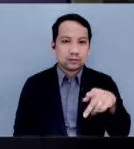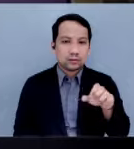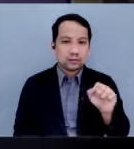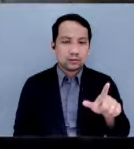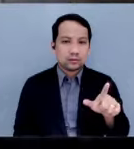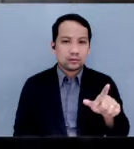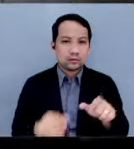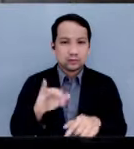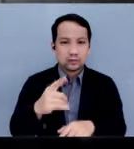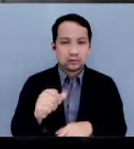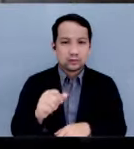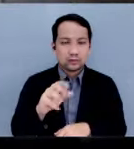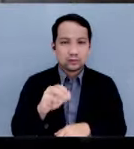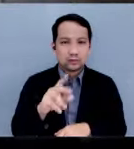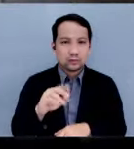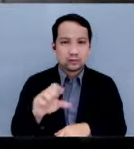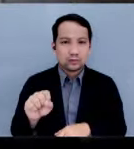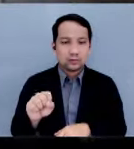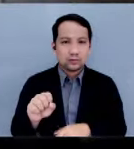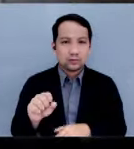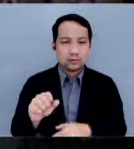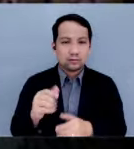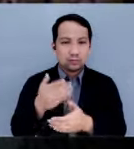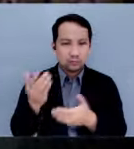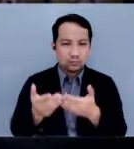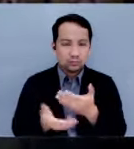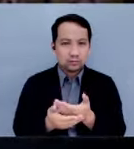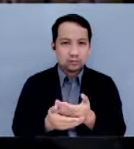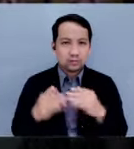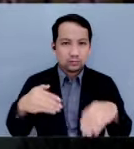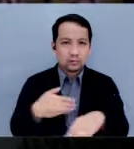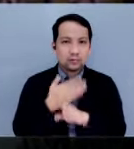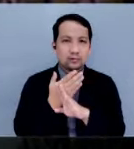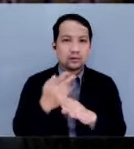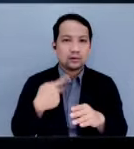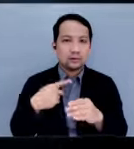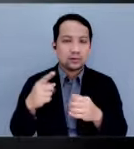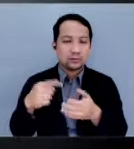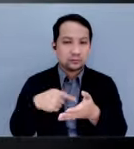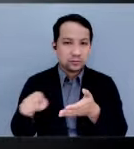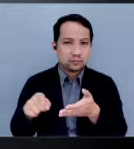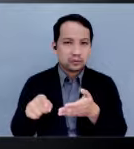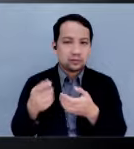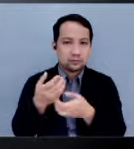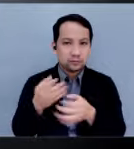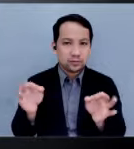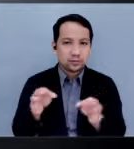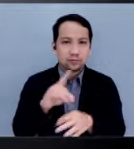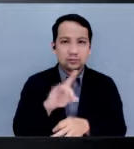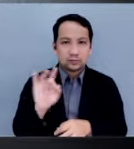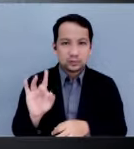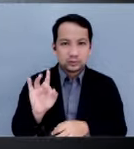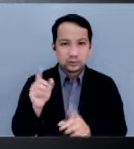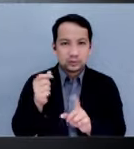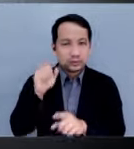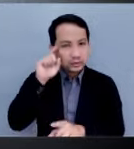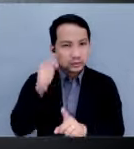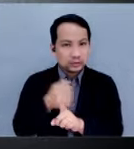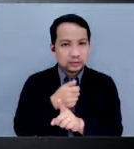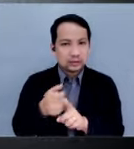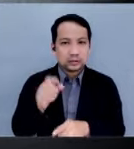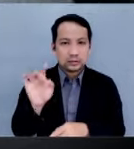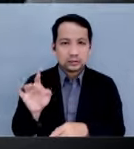Silva Simanes. Ang mga kasong sinampa sa kanila sa Davao, may piyansang 180,000 pesos para sa sexual abuse at 80,000